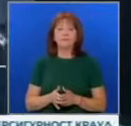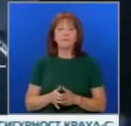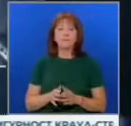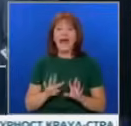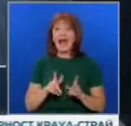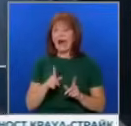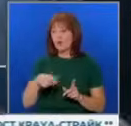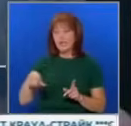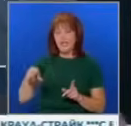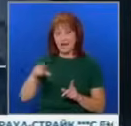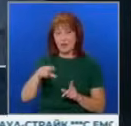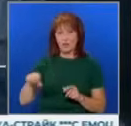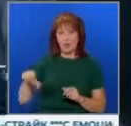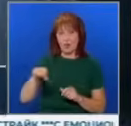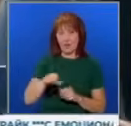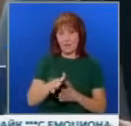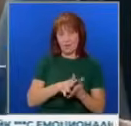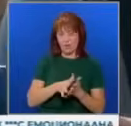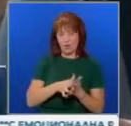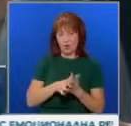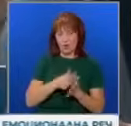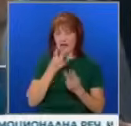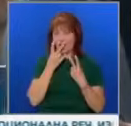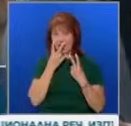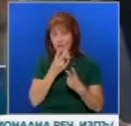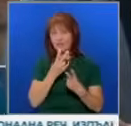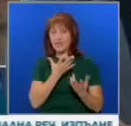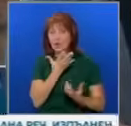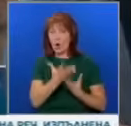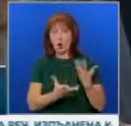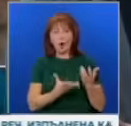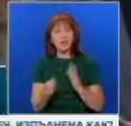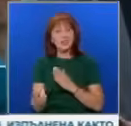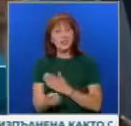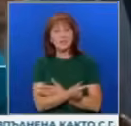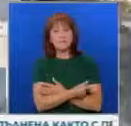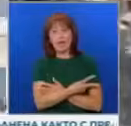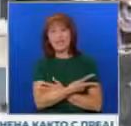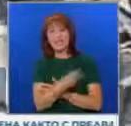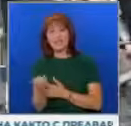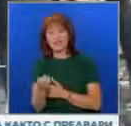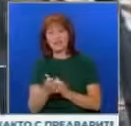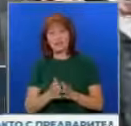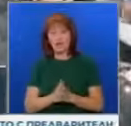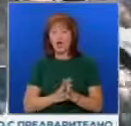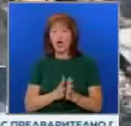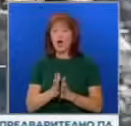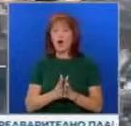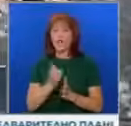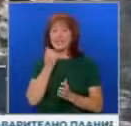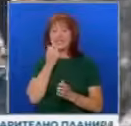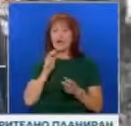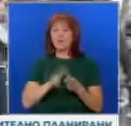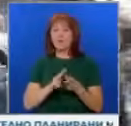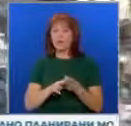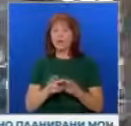ако някой от тях ги докарам тук, съм сигурен, че като видят за какъв огън става въпрос, сигурно ще избегат с 200 и ще трябва да ги търсим тях. Хората във Воден посочват като